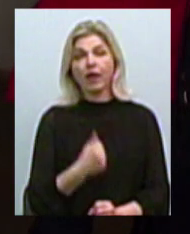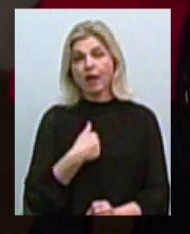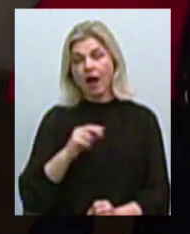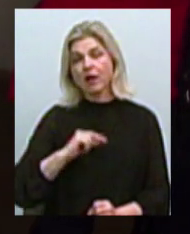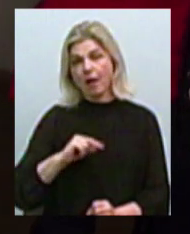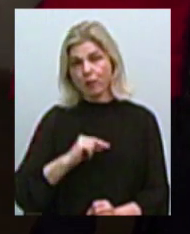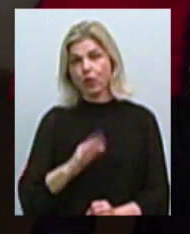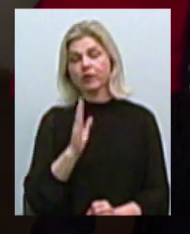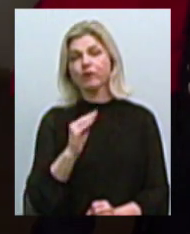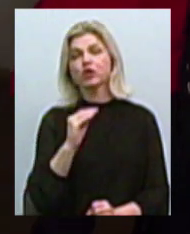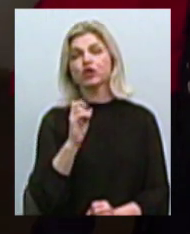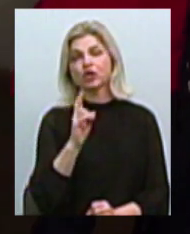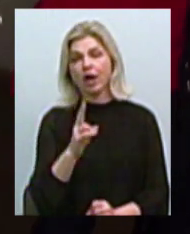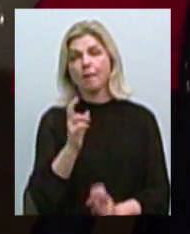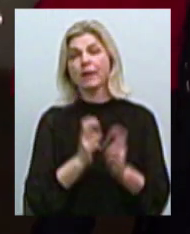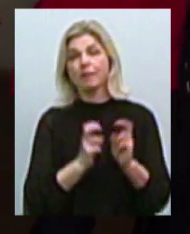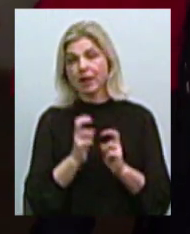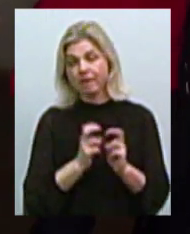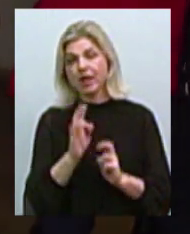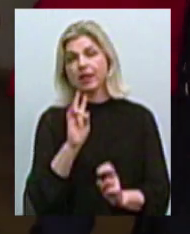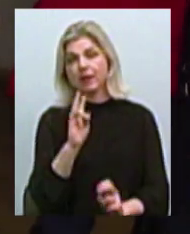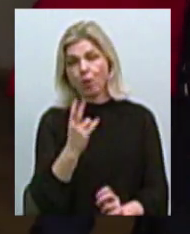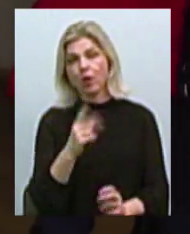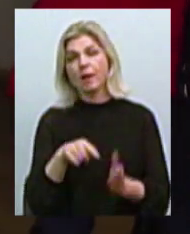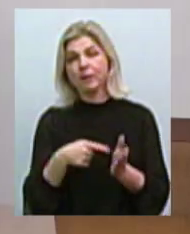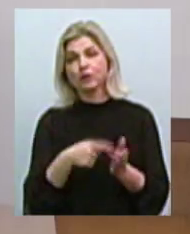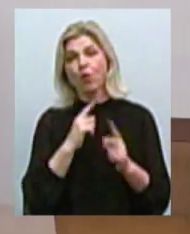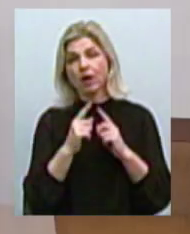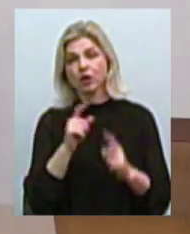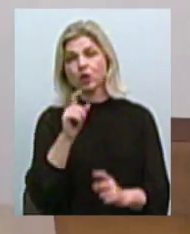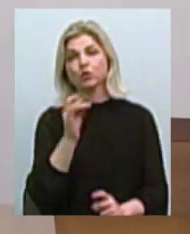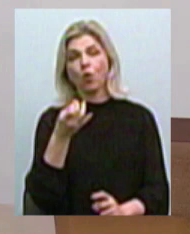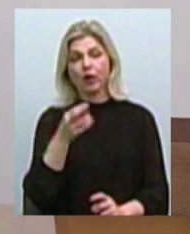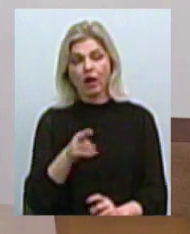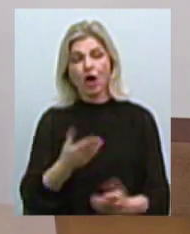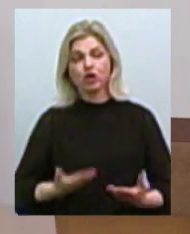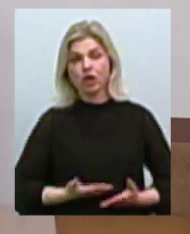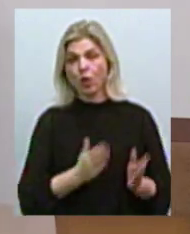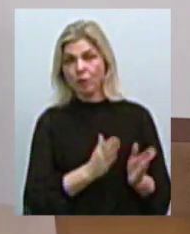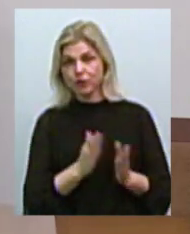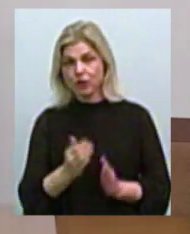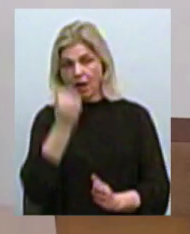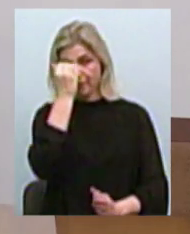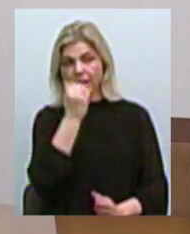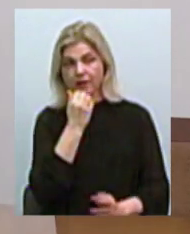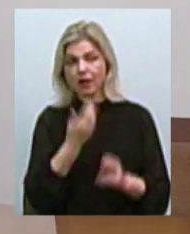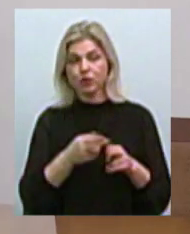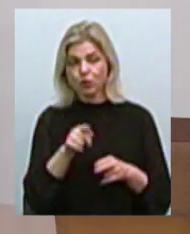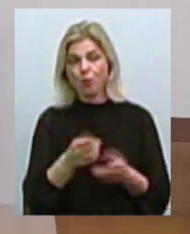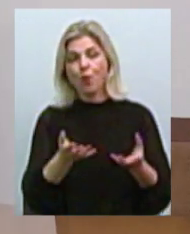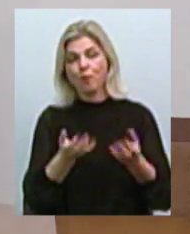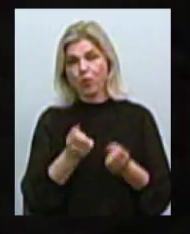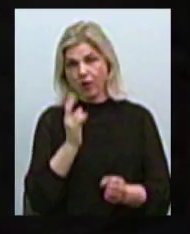працюю в житлово-експлуатаційному підприємстві Миколаївської міської ради «Зоря». Жила в гуртожитку і завдяки всьому отримала